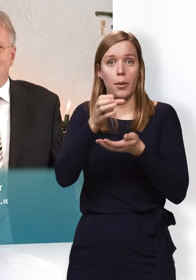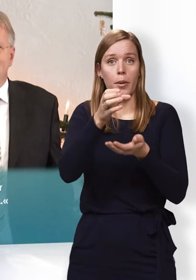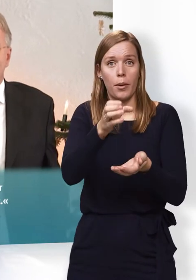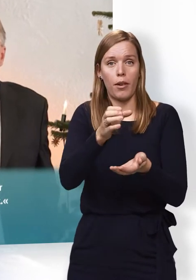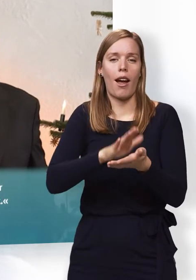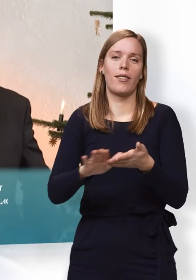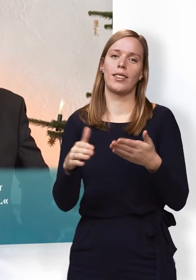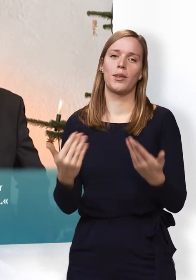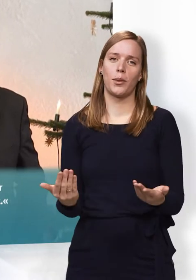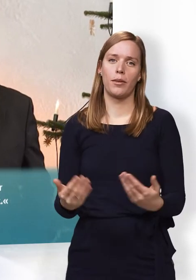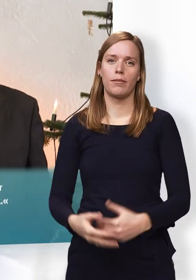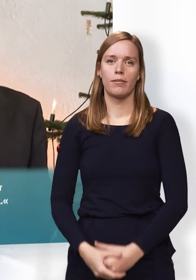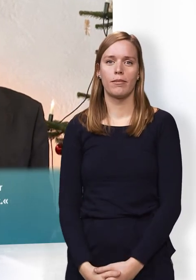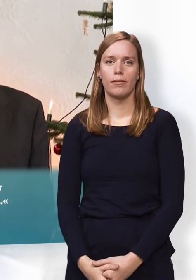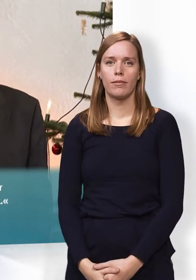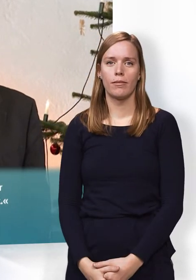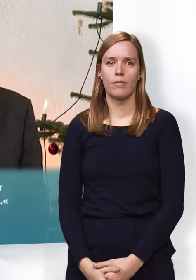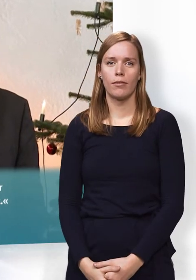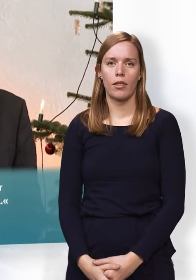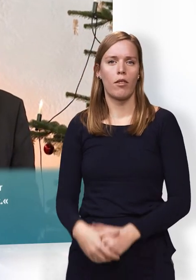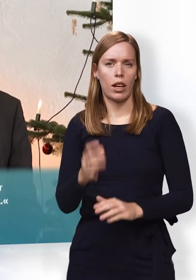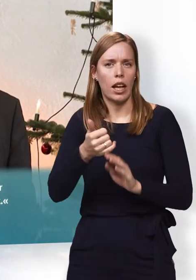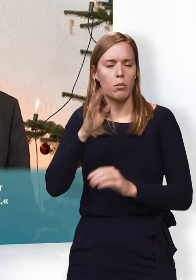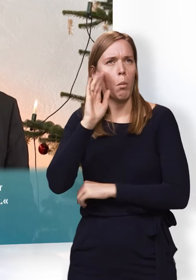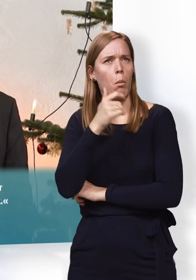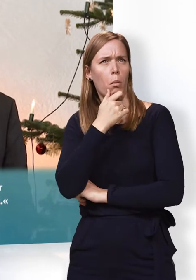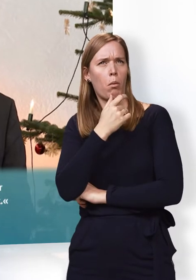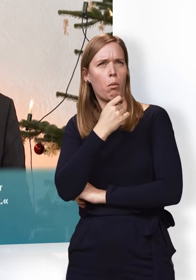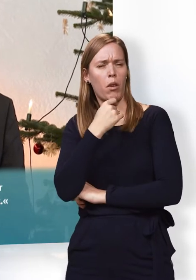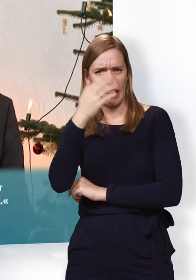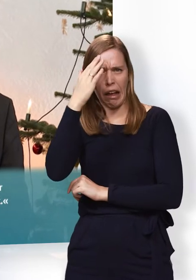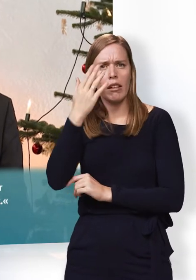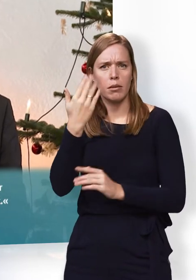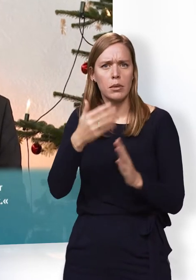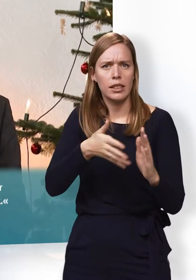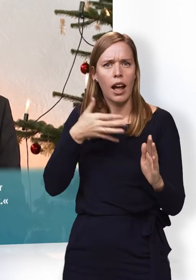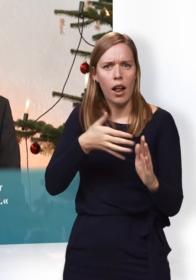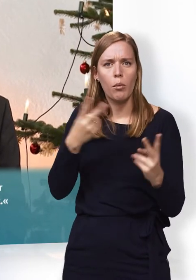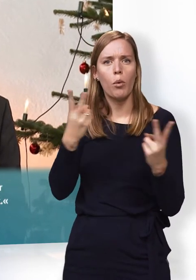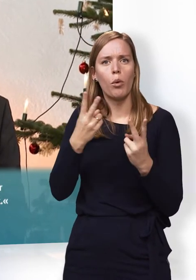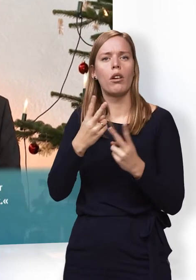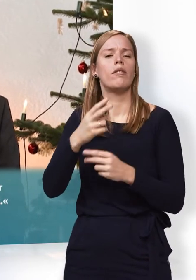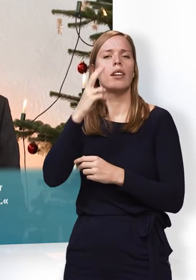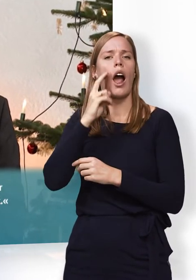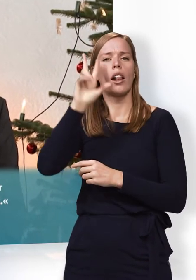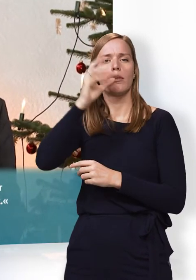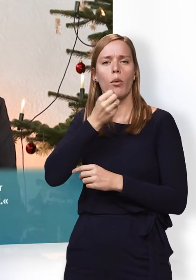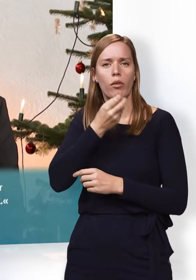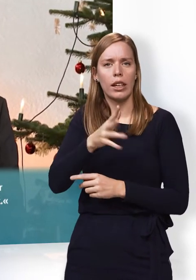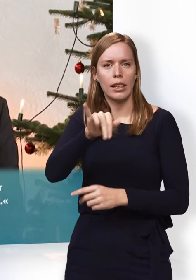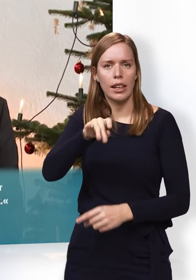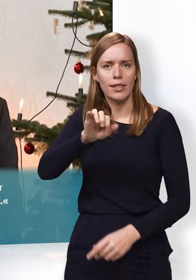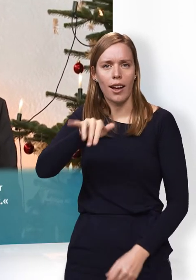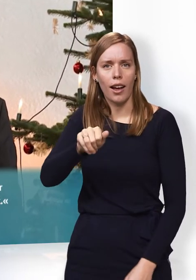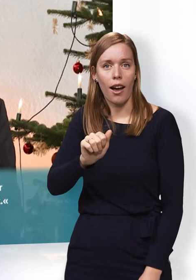Das hört sich zunächst an wie ein bekannter Vers aus den Psalmen oder aus dem alten Propheten Jesaja, aber weit